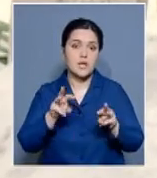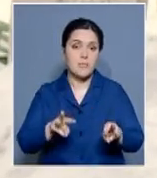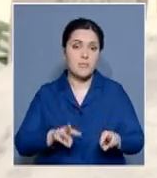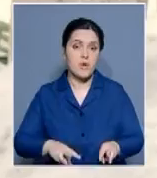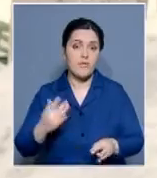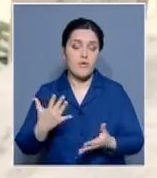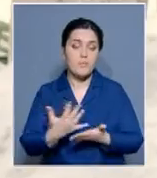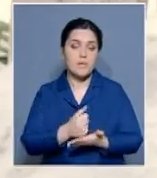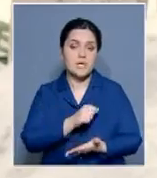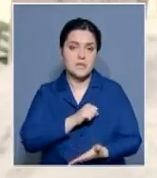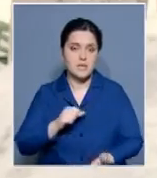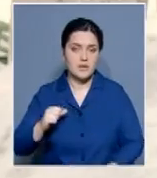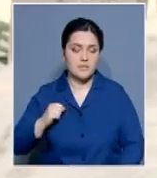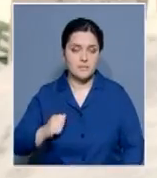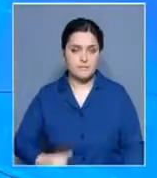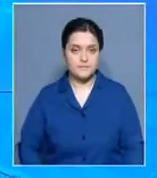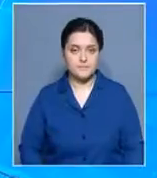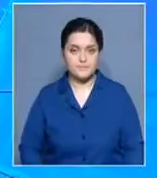он определил сам.